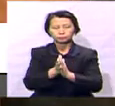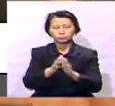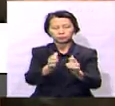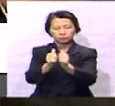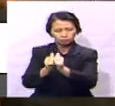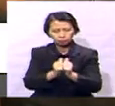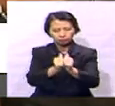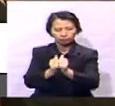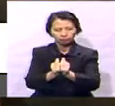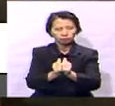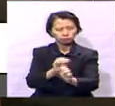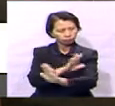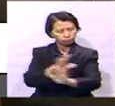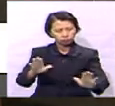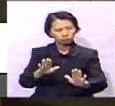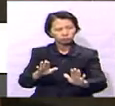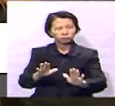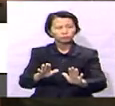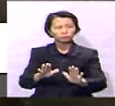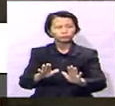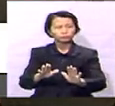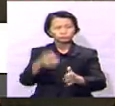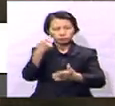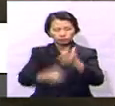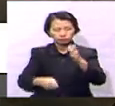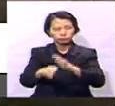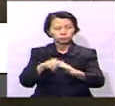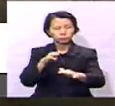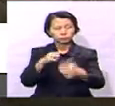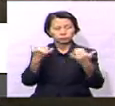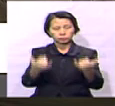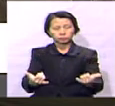memberikan kerjasama supaya tidak memanipulasikan harga semasa